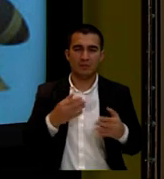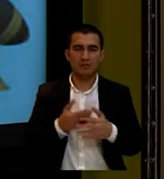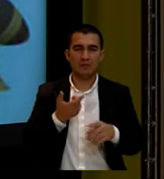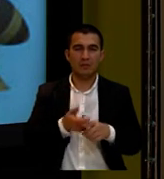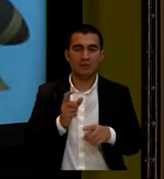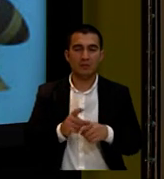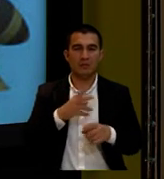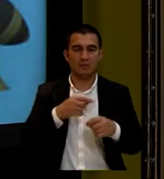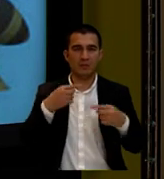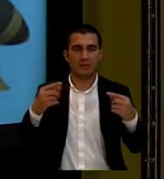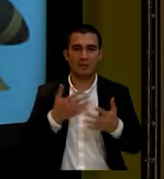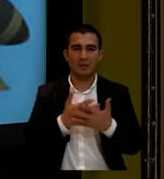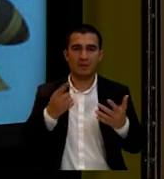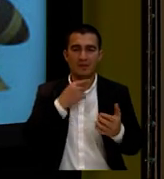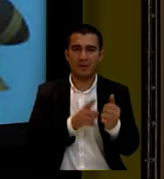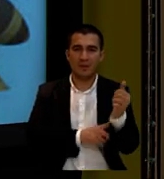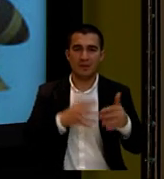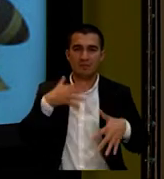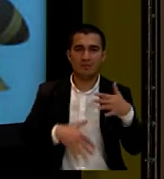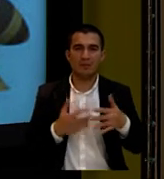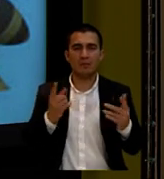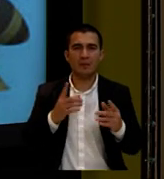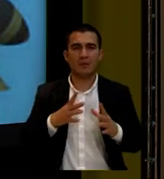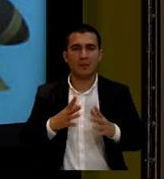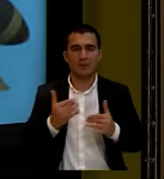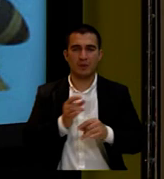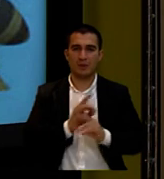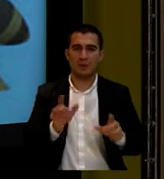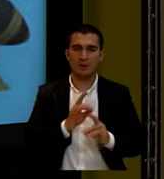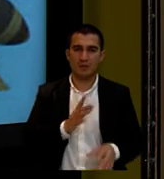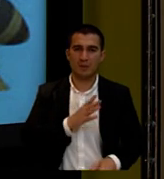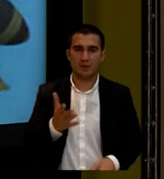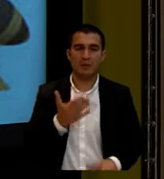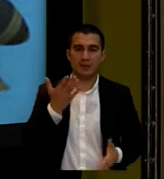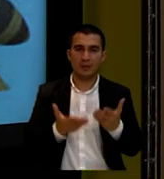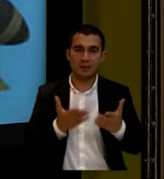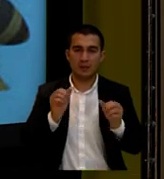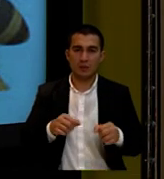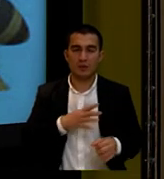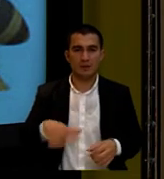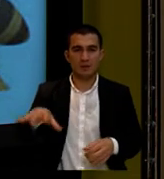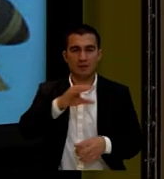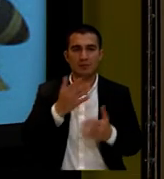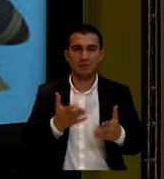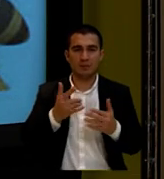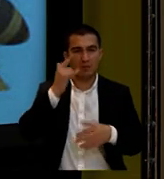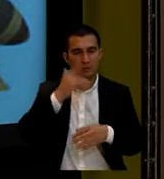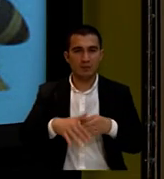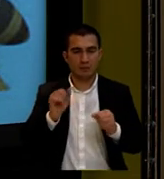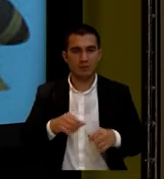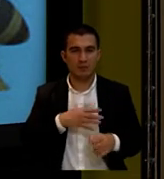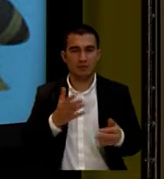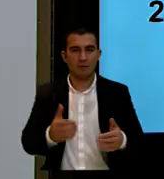organlar evolyutsiyasi haqidagi bilimlarga ega bo'ldingiz. Agar sizga bugungi mavzumiz tushunarli bo'lgan